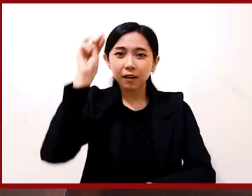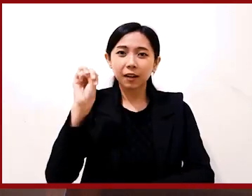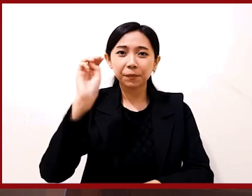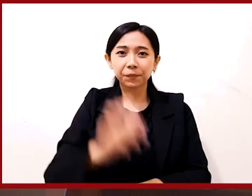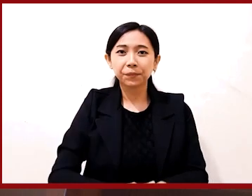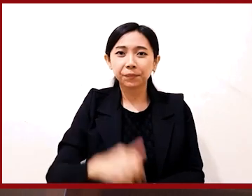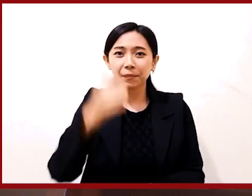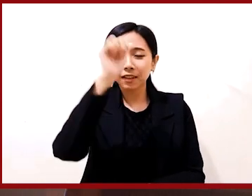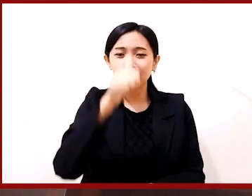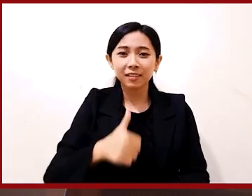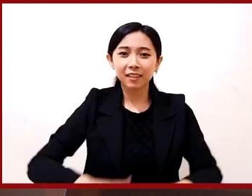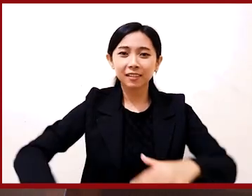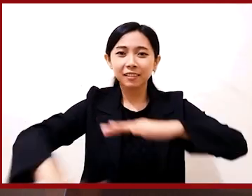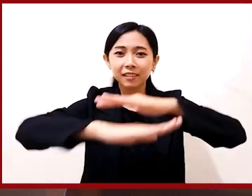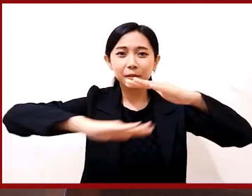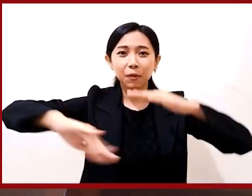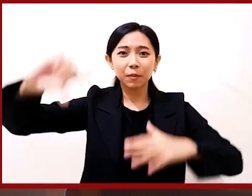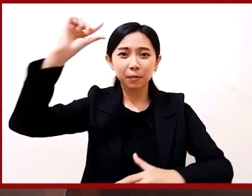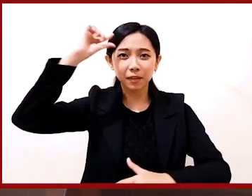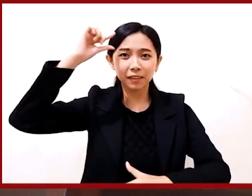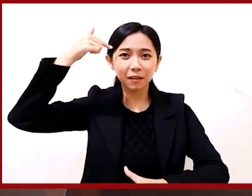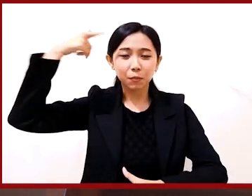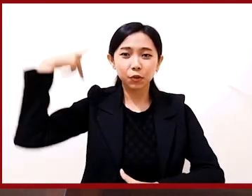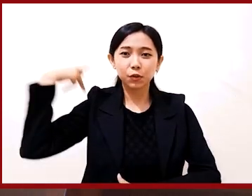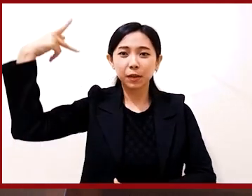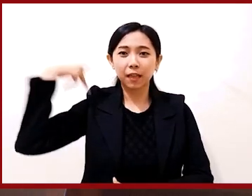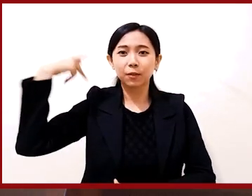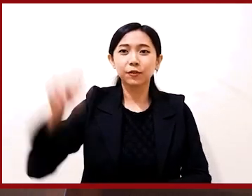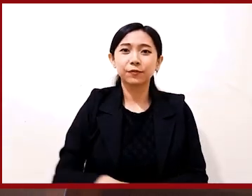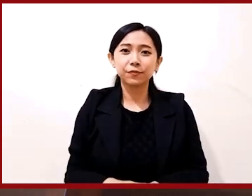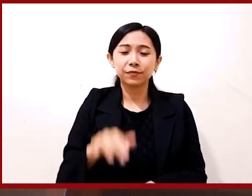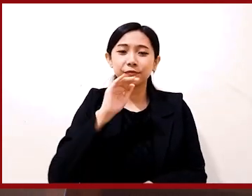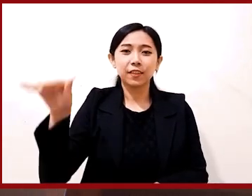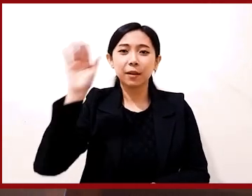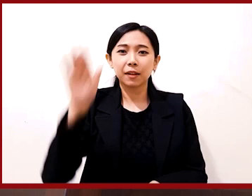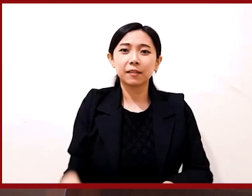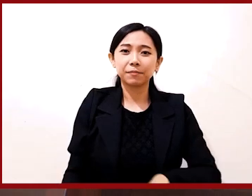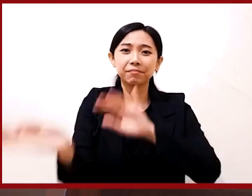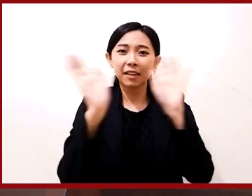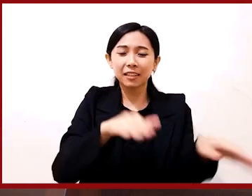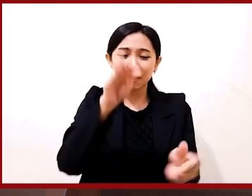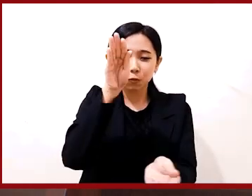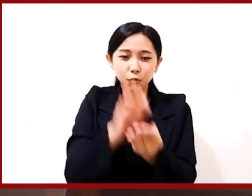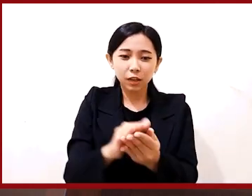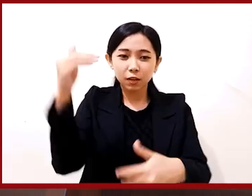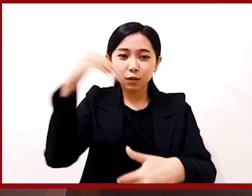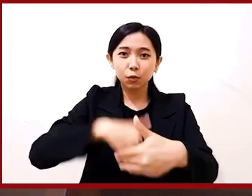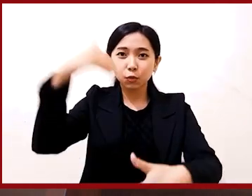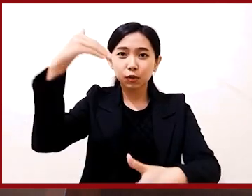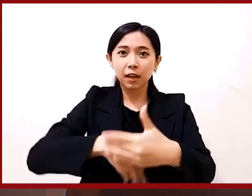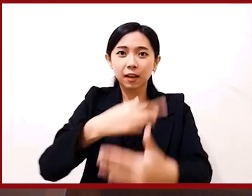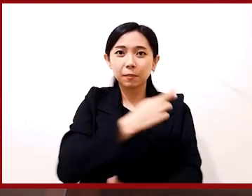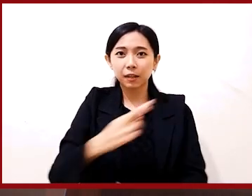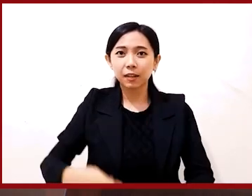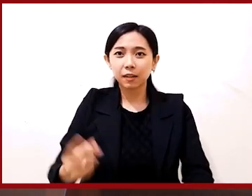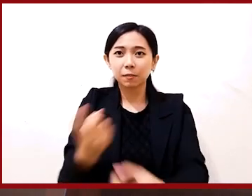lahir dari anak dara Maria, yang menderita sengsara di bawah pemerintahan Pontius Pilatus, disalibkan, mati, dan